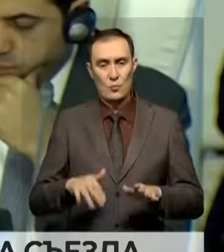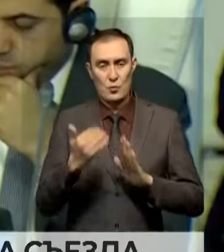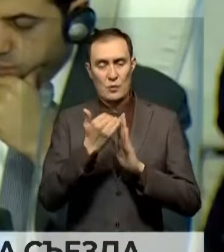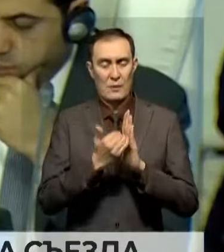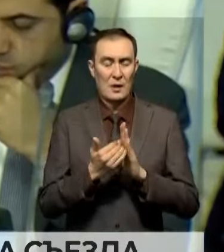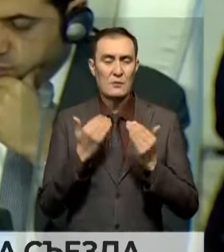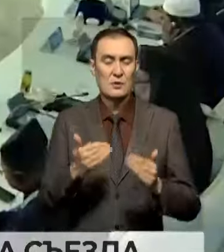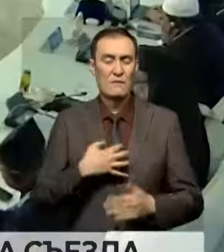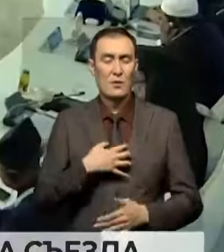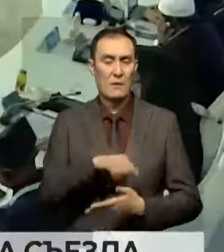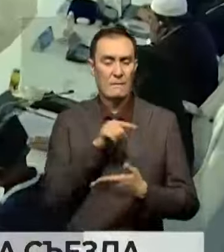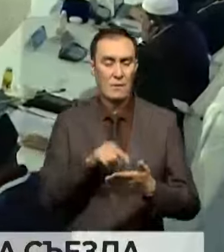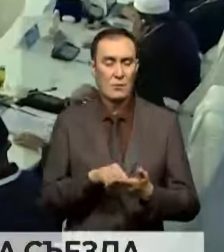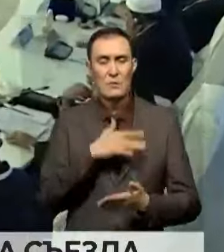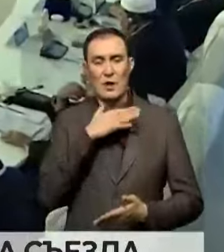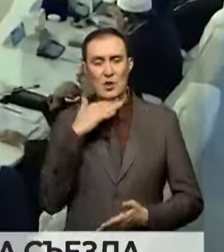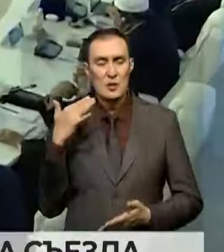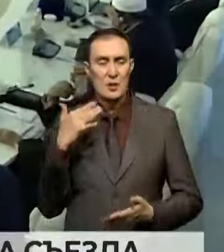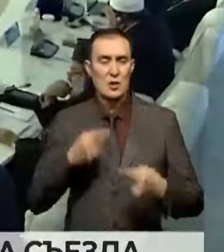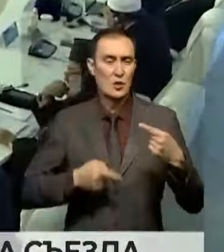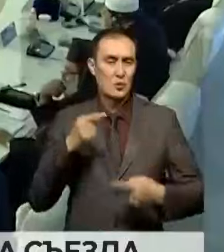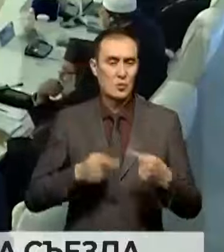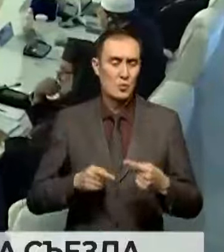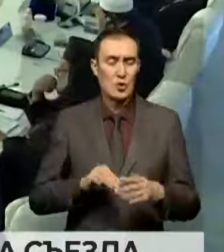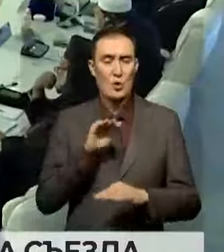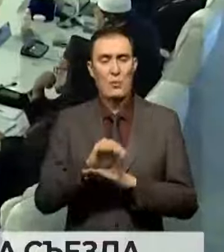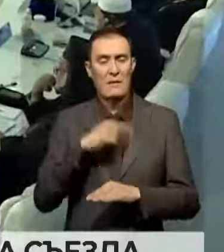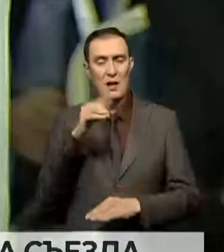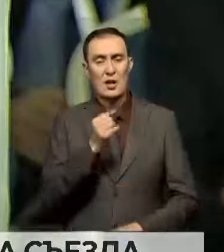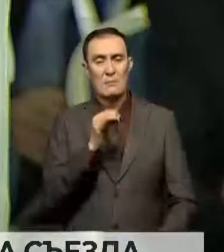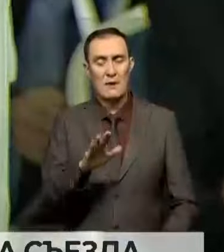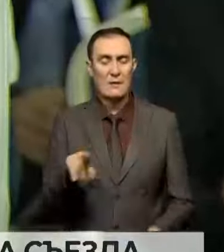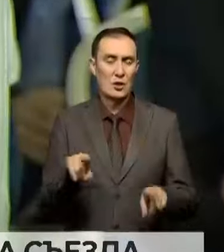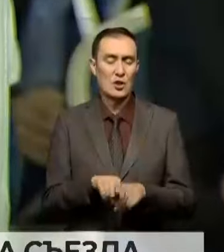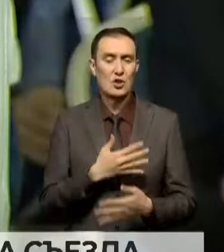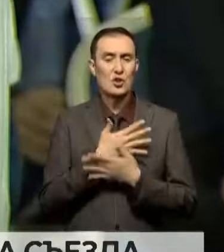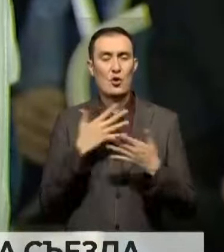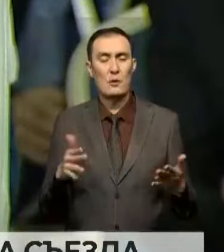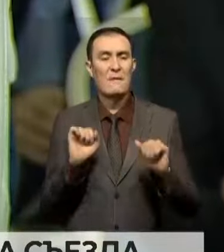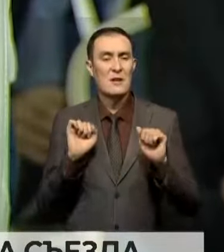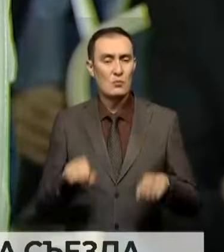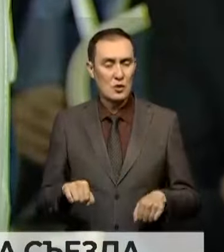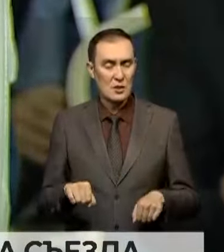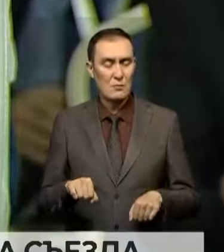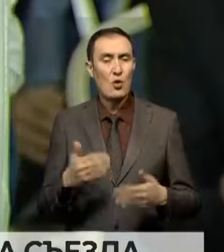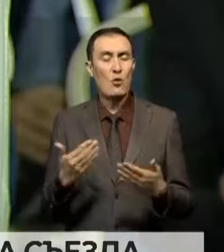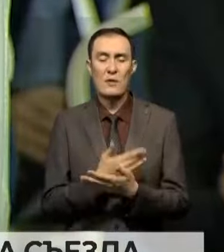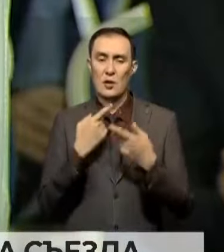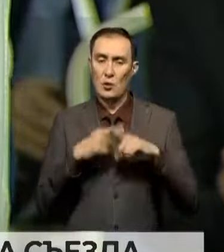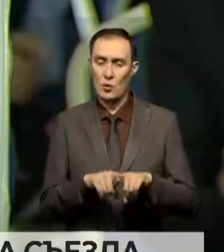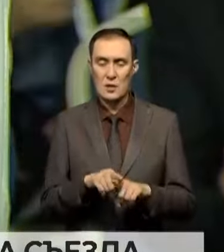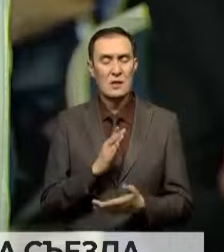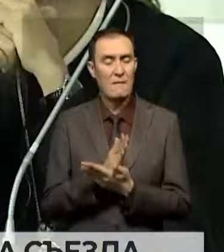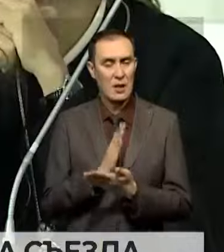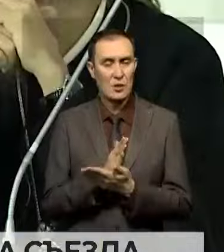один актуальный вопрос, вызывающий многочисленные дискуссии, добавил Маулен Ашимбаев. Наряду с широкими возможностями новые технологии